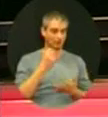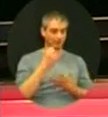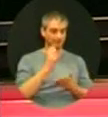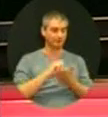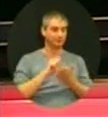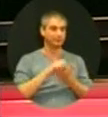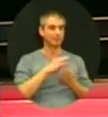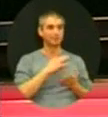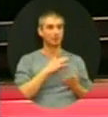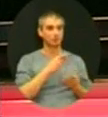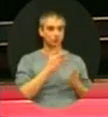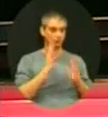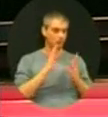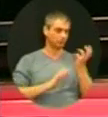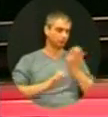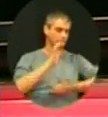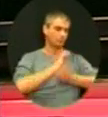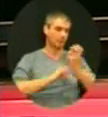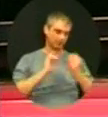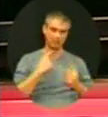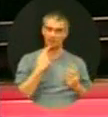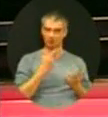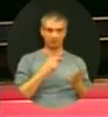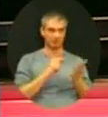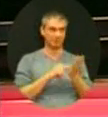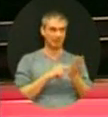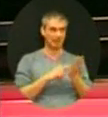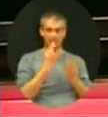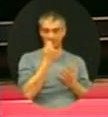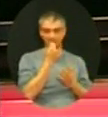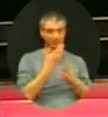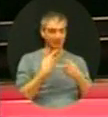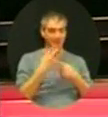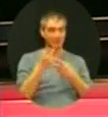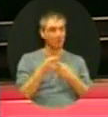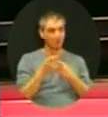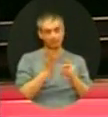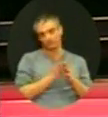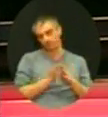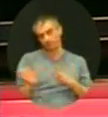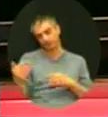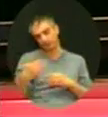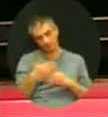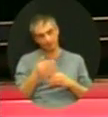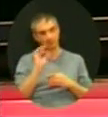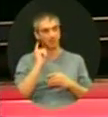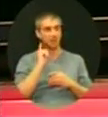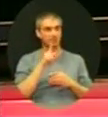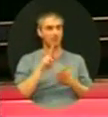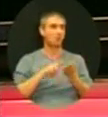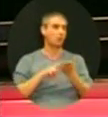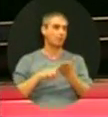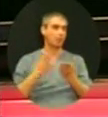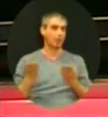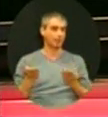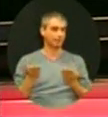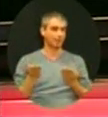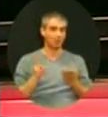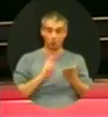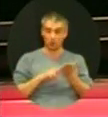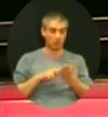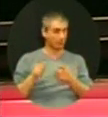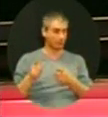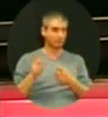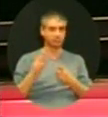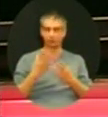משרד הבריאות היא מאוד מסובכת. צריך לומר את האמת, בגלל שהכסף לבתי החולים מועבר דרך הצינור הזה שנקרא קופות החולים. לקופות